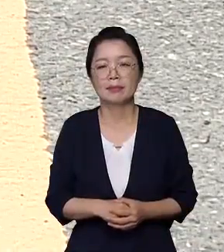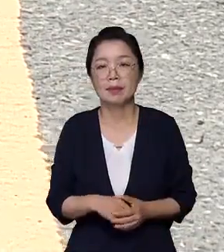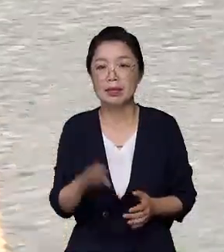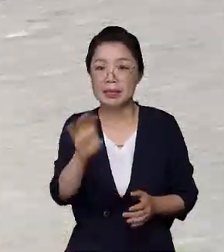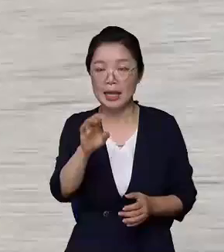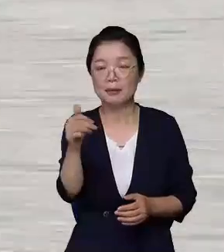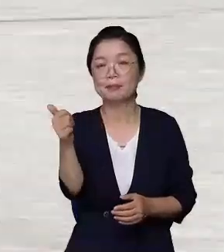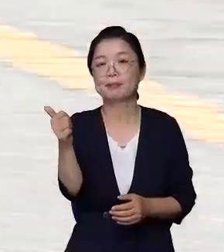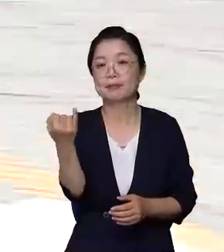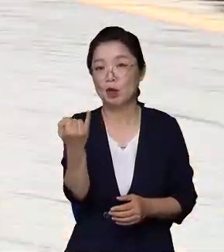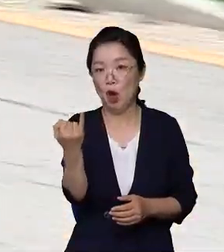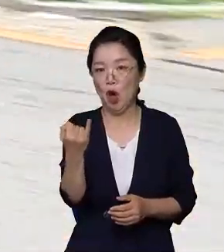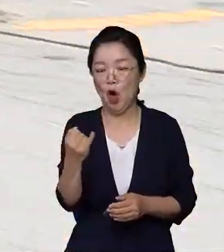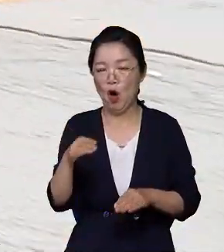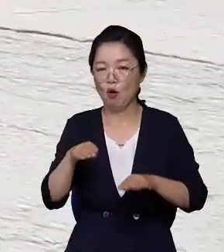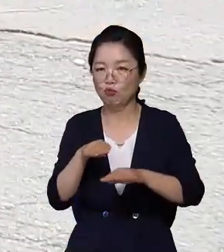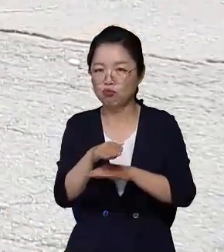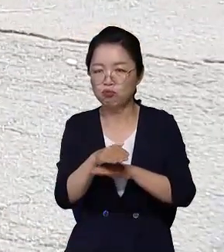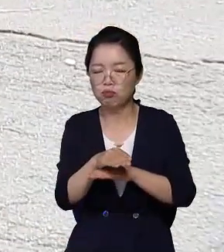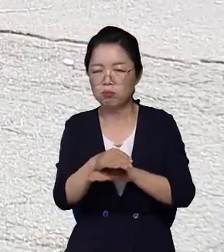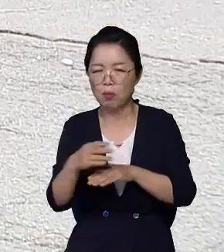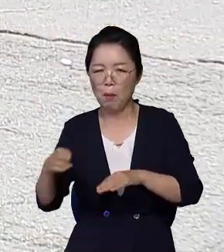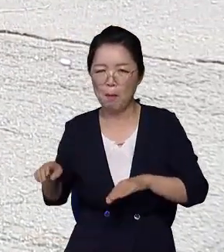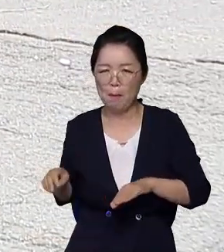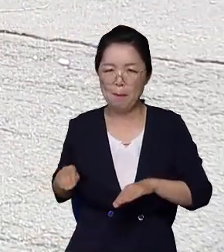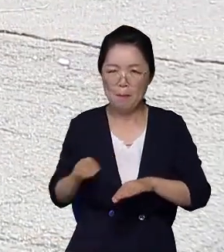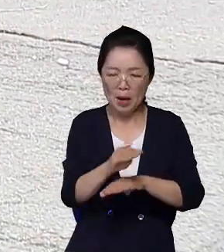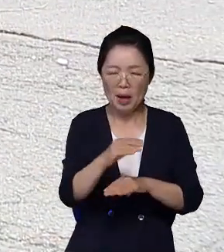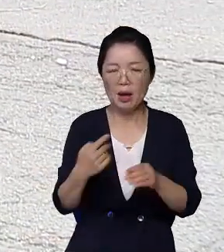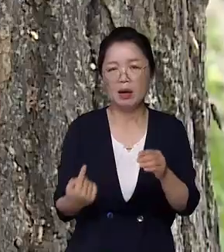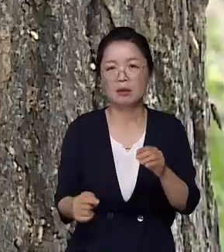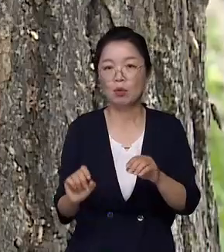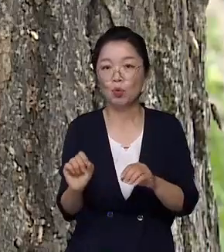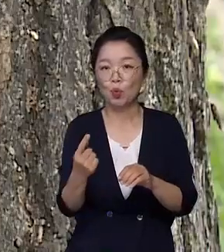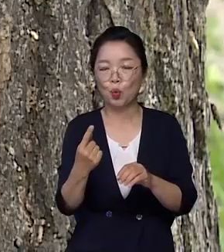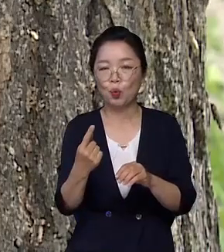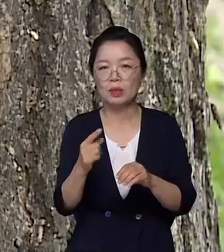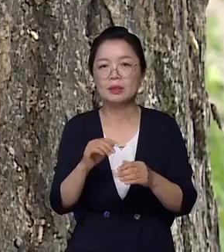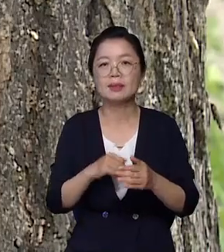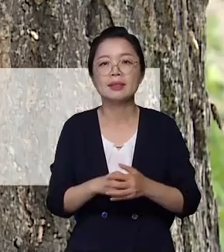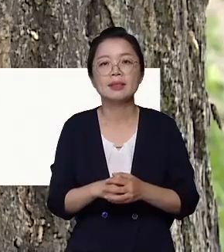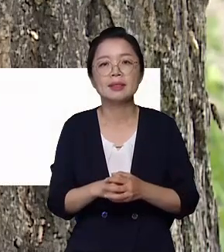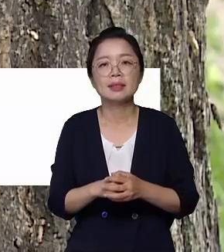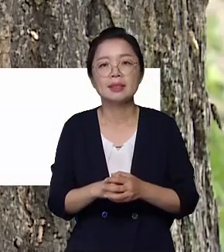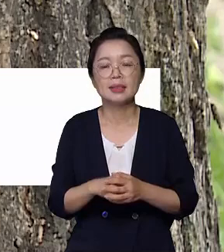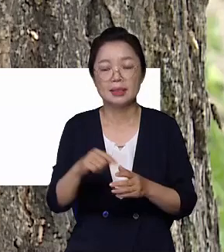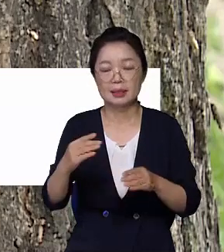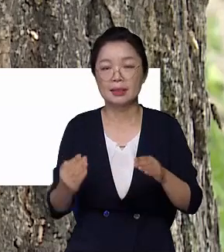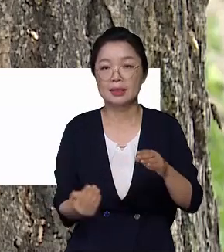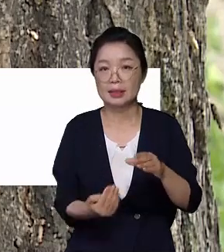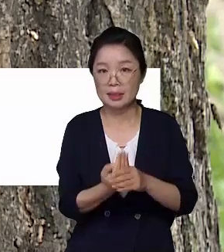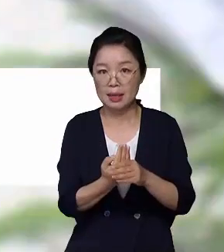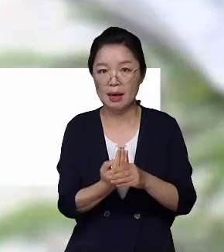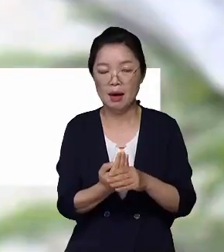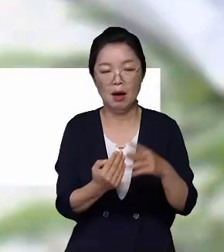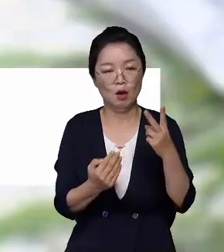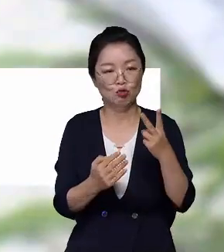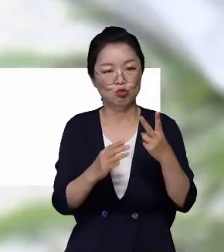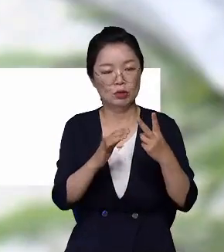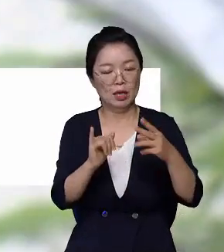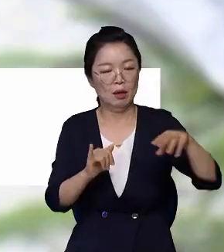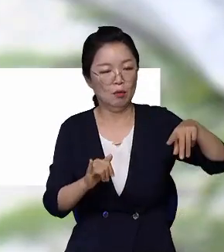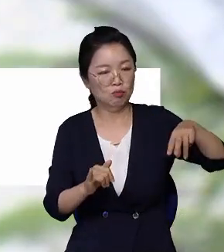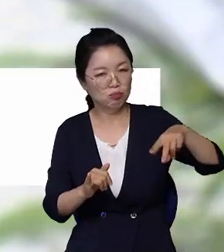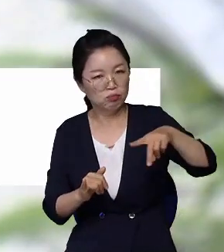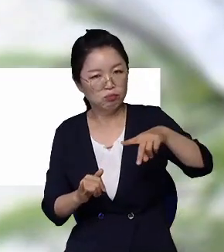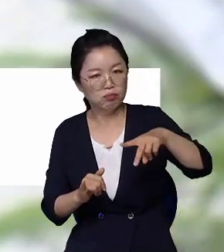40대 여성의 차량이 갑자기 인도를 덮친 건 오늘 낮 12시 20분쯤. 이 사고로 길을 걷던 여성 2명이